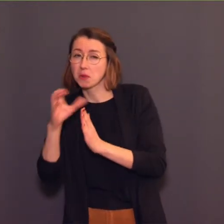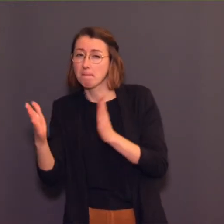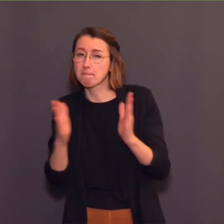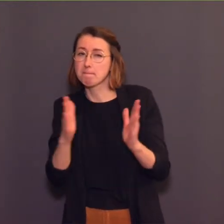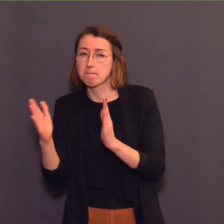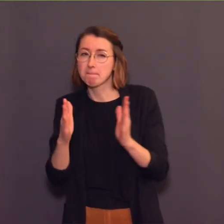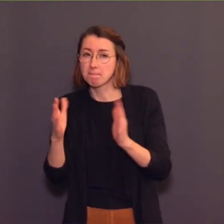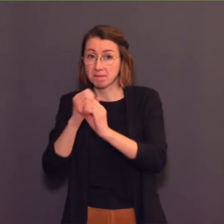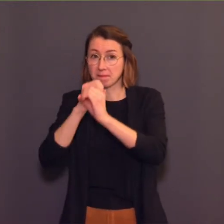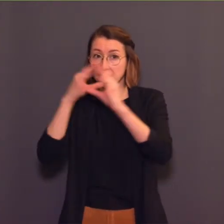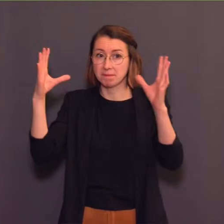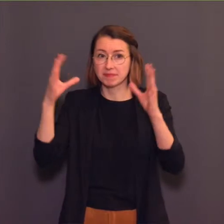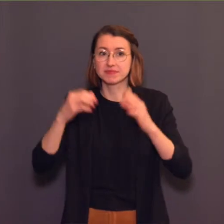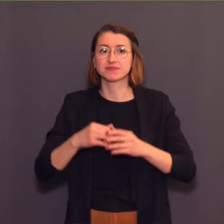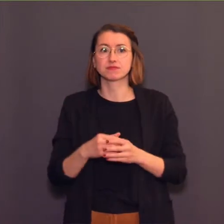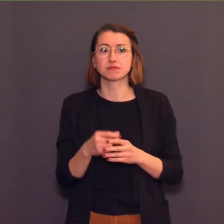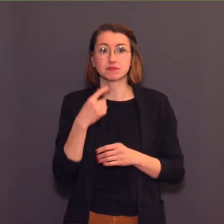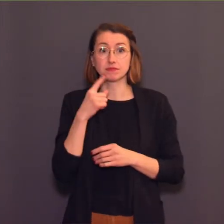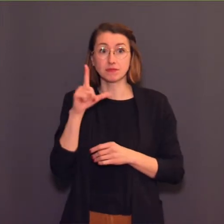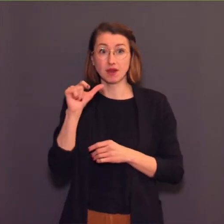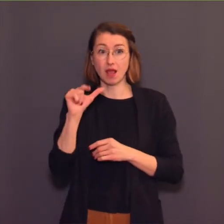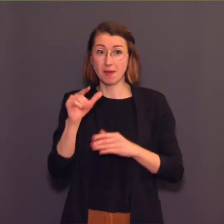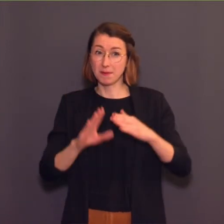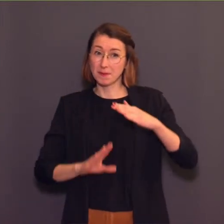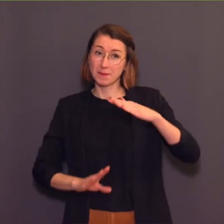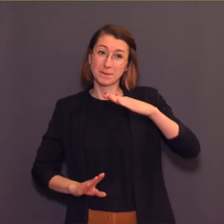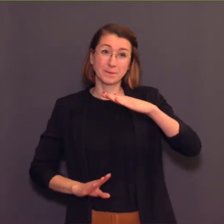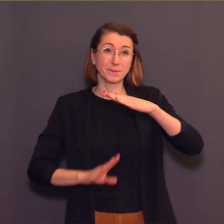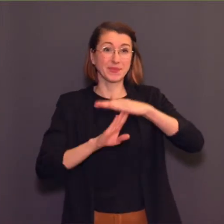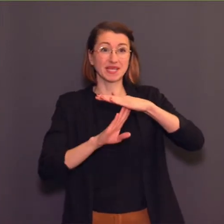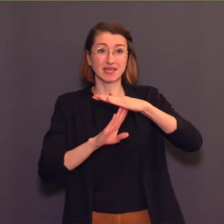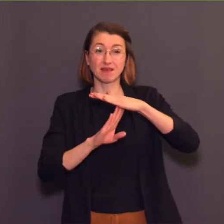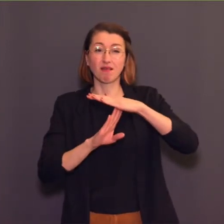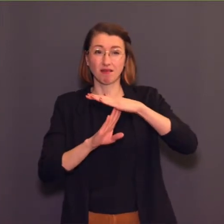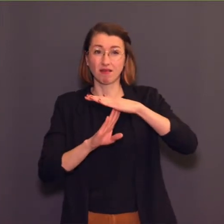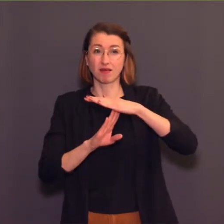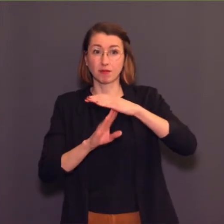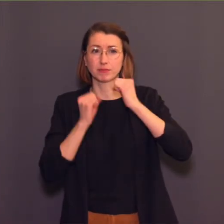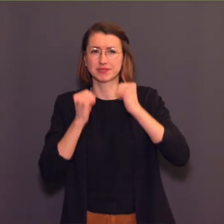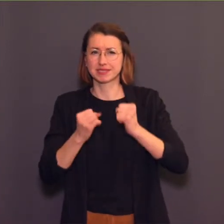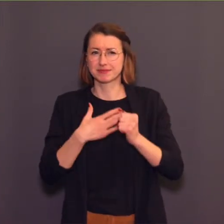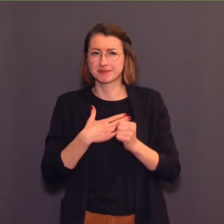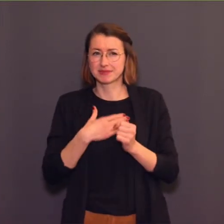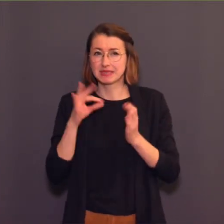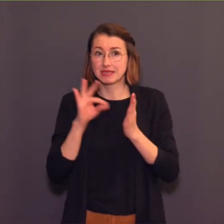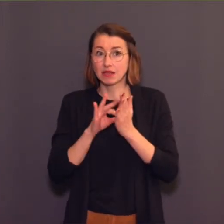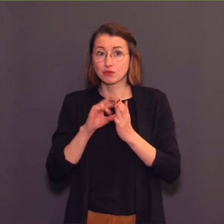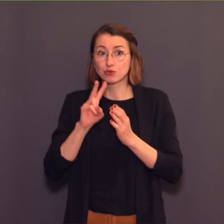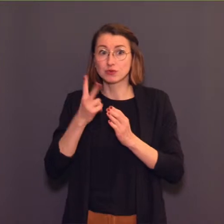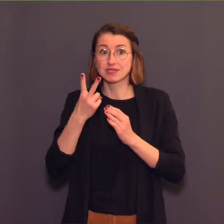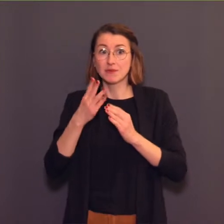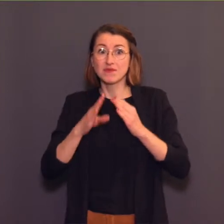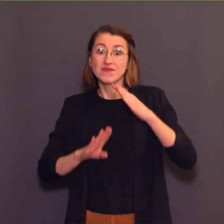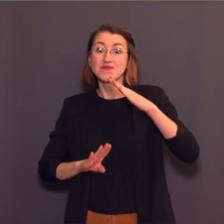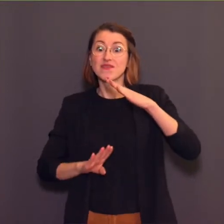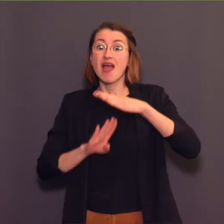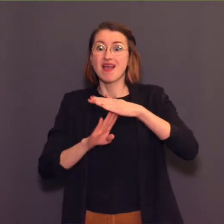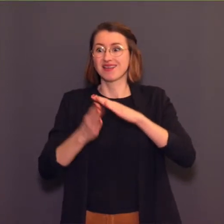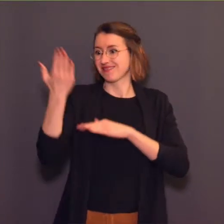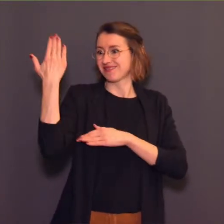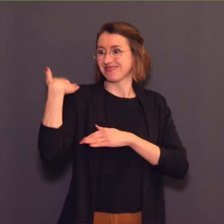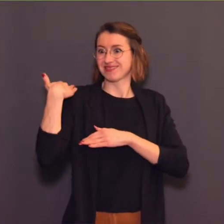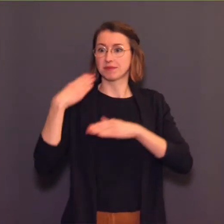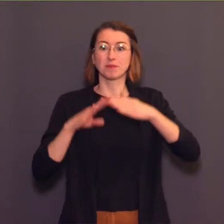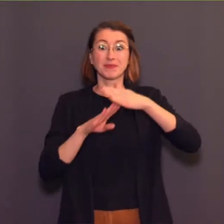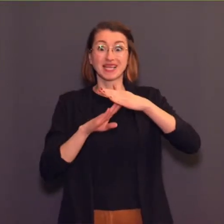et qui pourrait atteindre ou dépasser le pic qui était le plus important qu'on a connu lors de la deuxième vague. Je vous rappelle que la deuxième vague avait été marquée